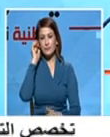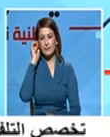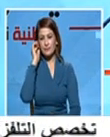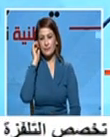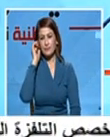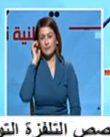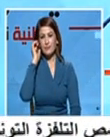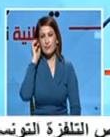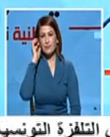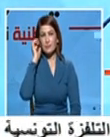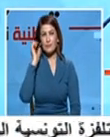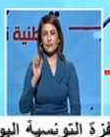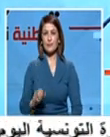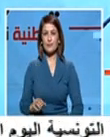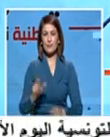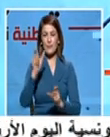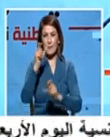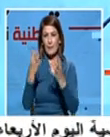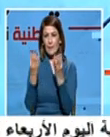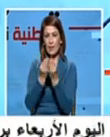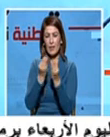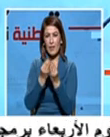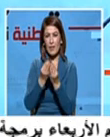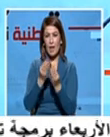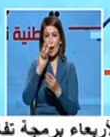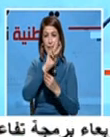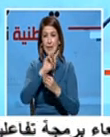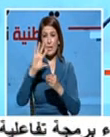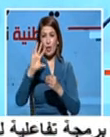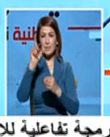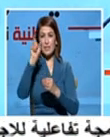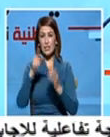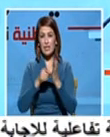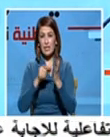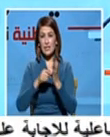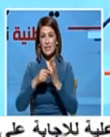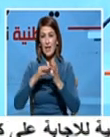مكالمه ووصلت ووصل يعني من 52000 حاولوا